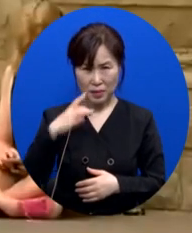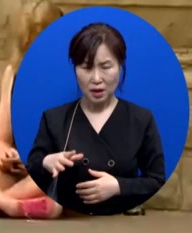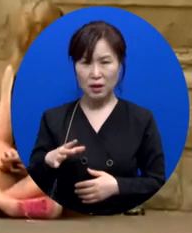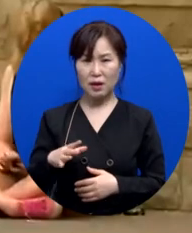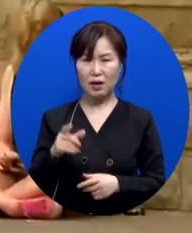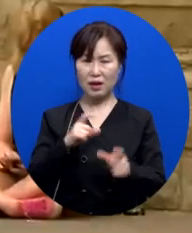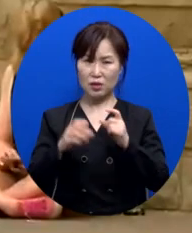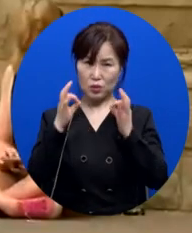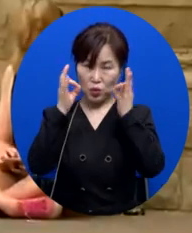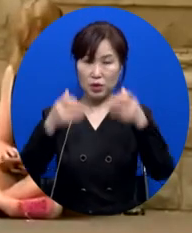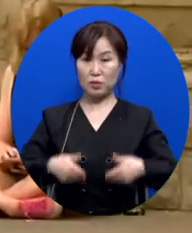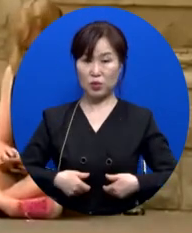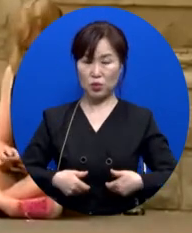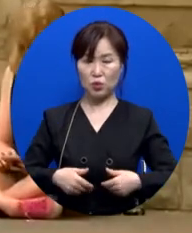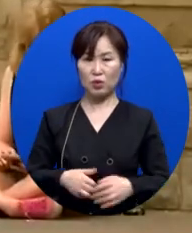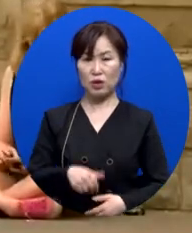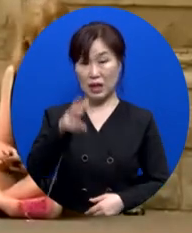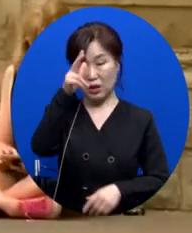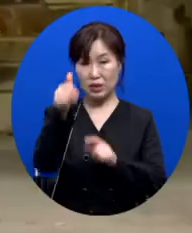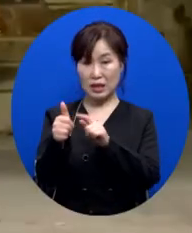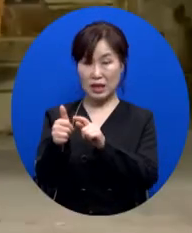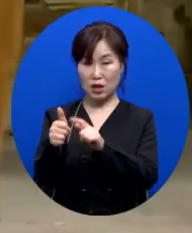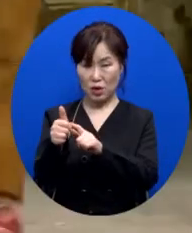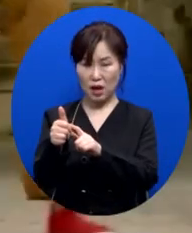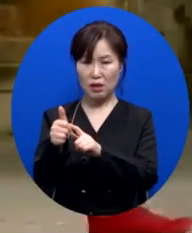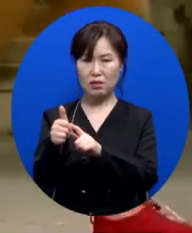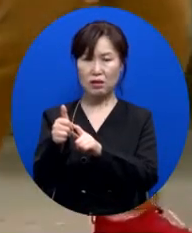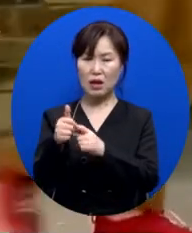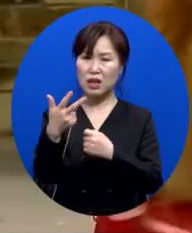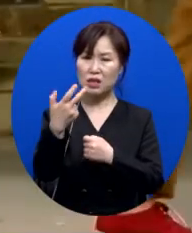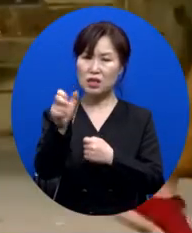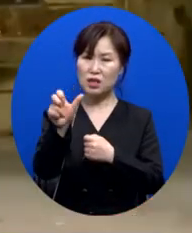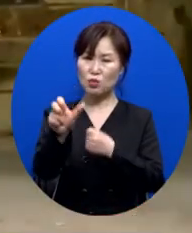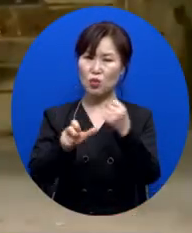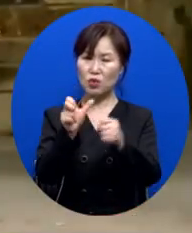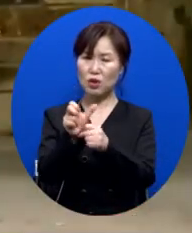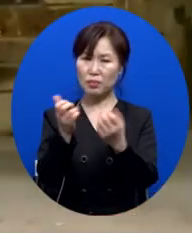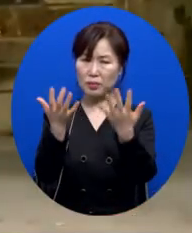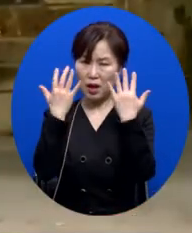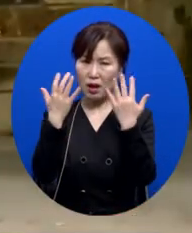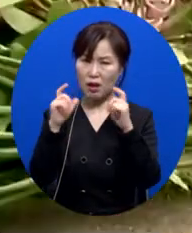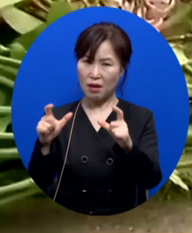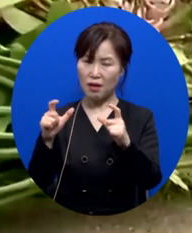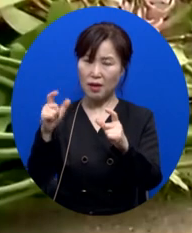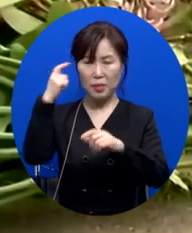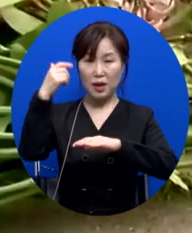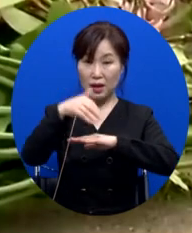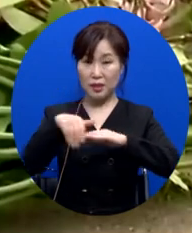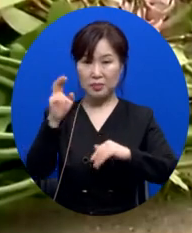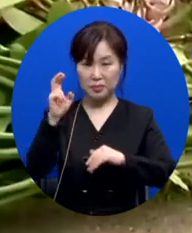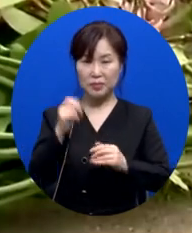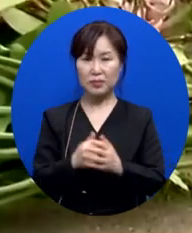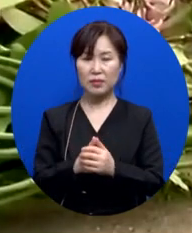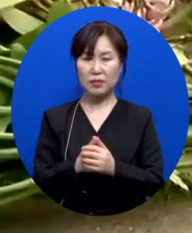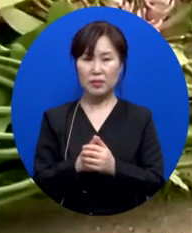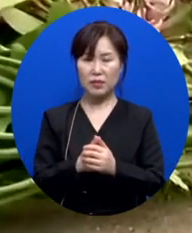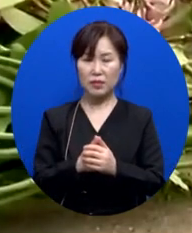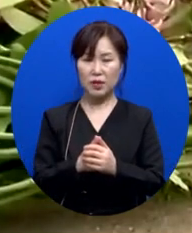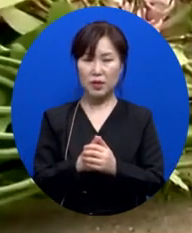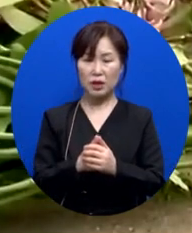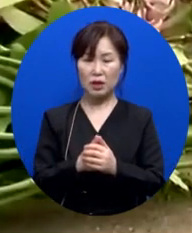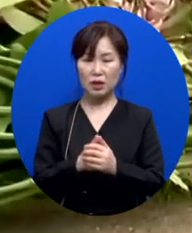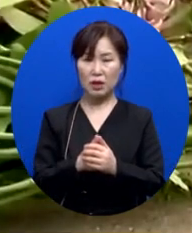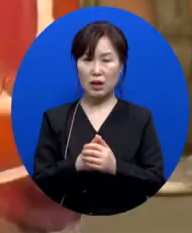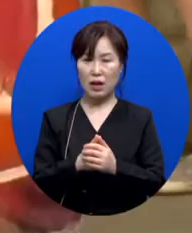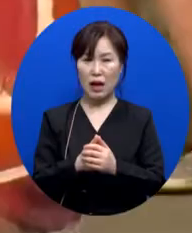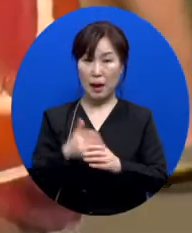언론들이 데릭 숍 n 경찰관이 최대 채 15년 징역형을 선고받을 수 있을 것이라고 전망하고 있는 가운데 도시 플로이드 사건의